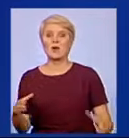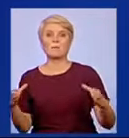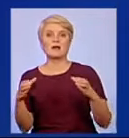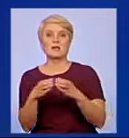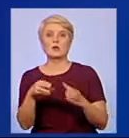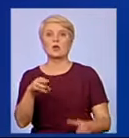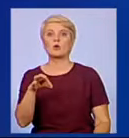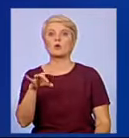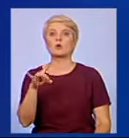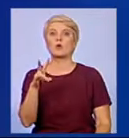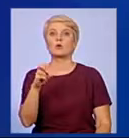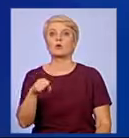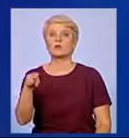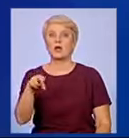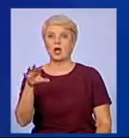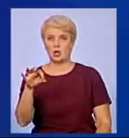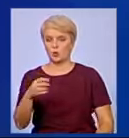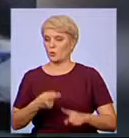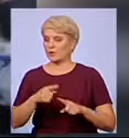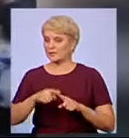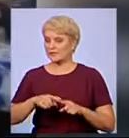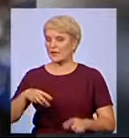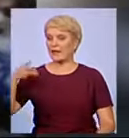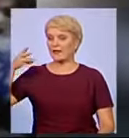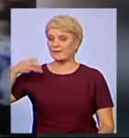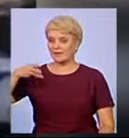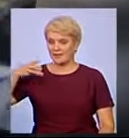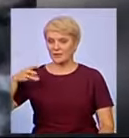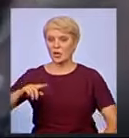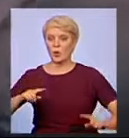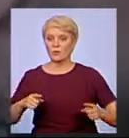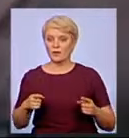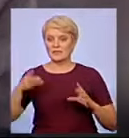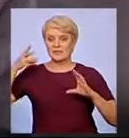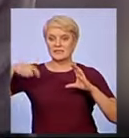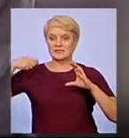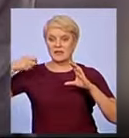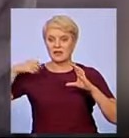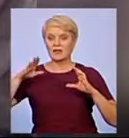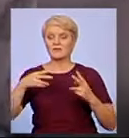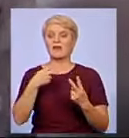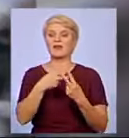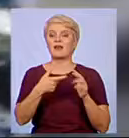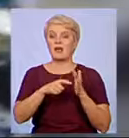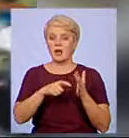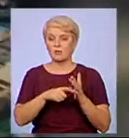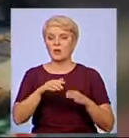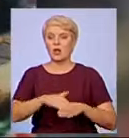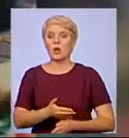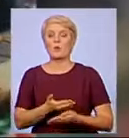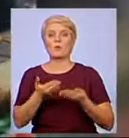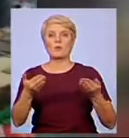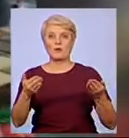заступника міністра юстиції Юрій Маслак. Це відео ув'язнені зняли просто в камері, опублікували у соцмережі. На ньому видно, що